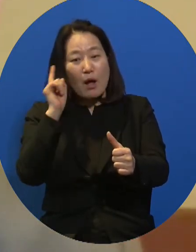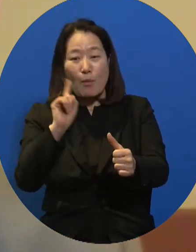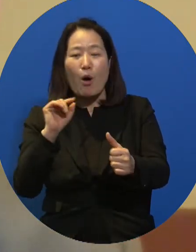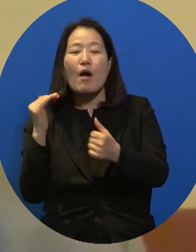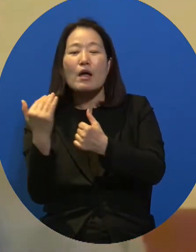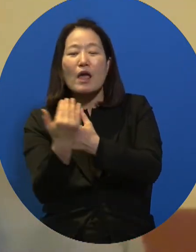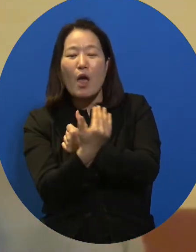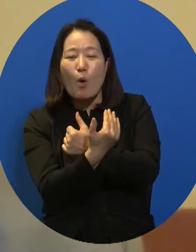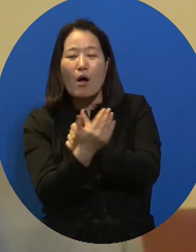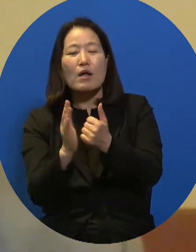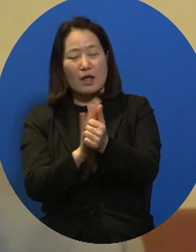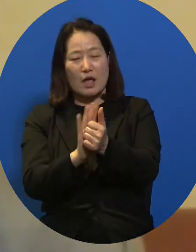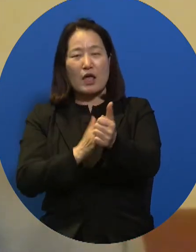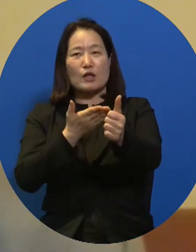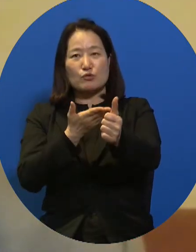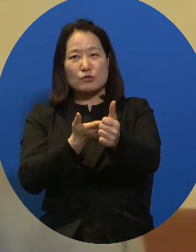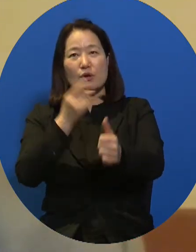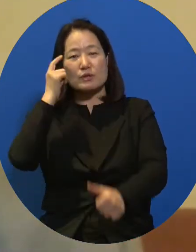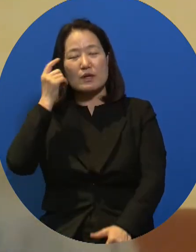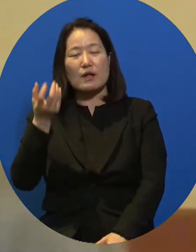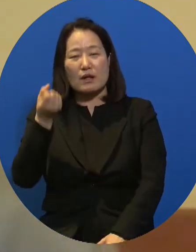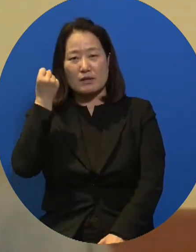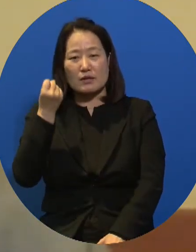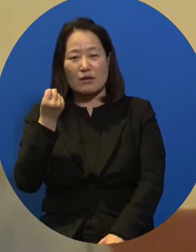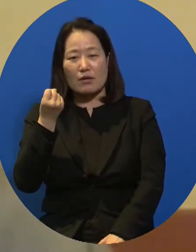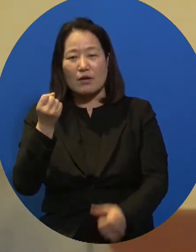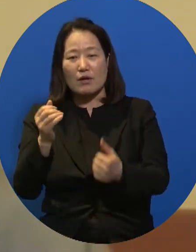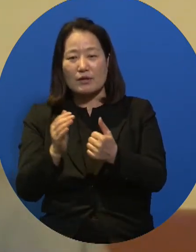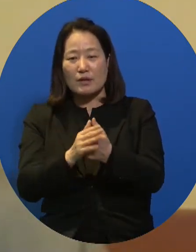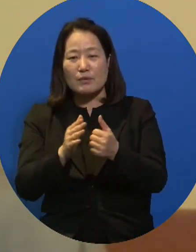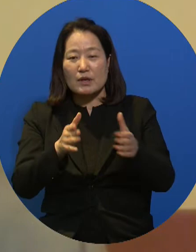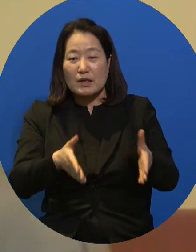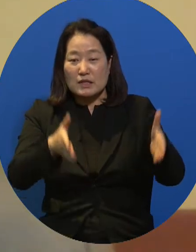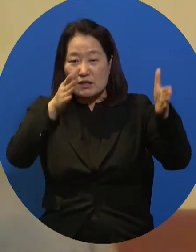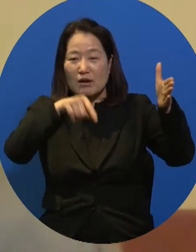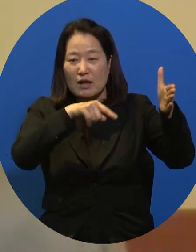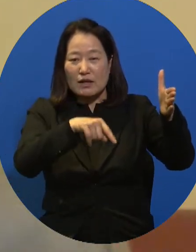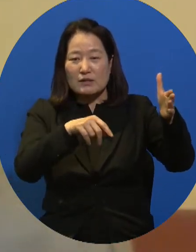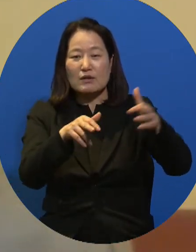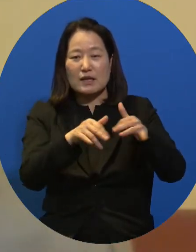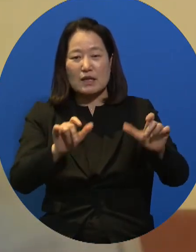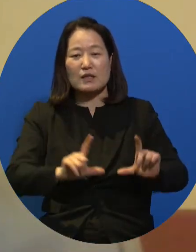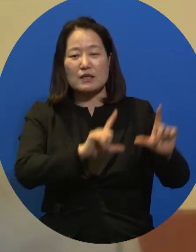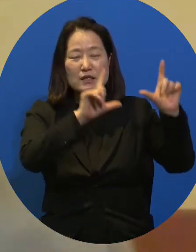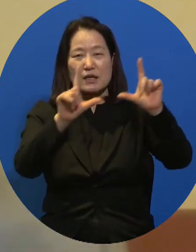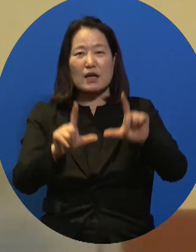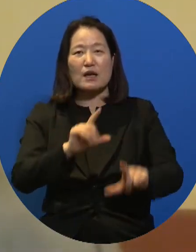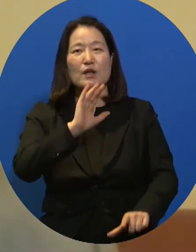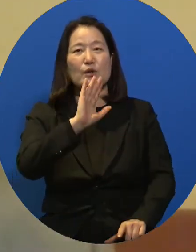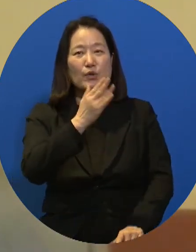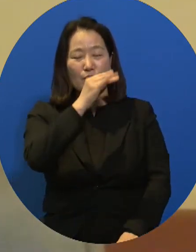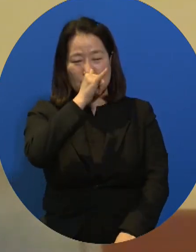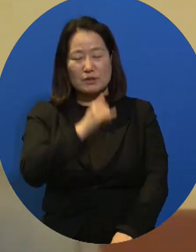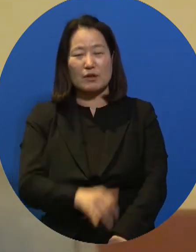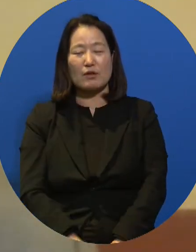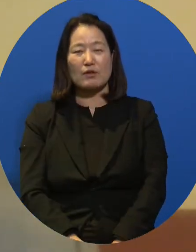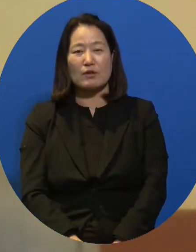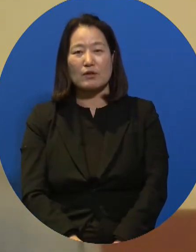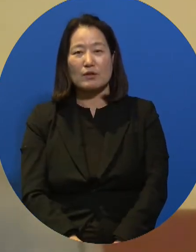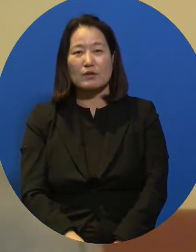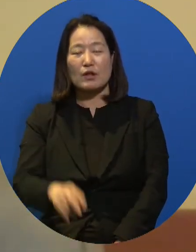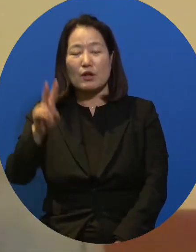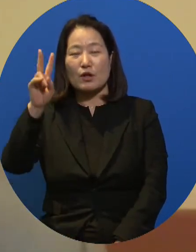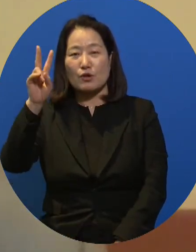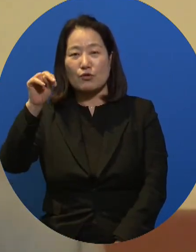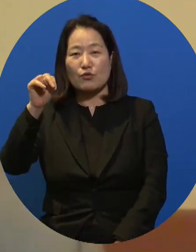인식을 가지고 시설화 쪽으로 가게 되었다는 것이 문제입니다. 그래서 CRPD 위원회에서는